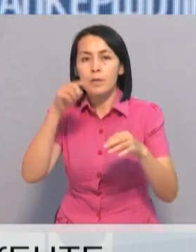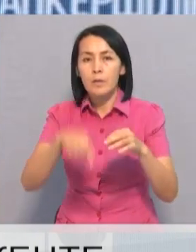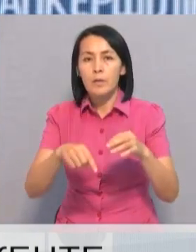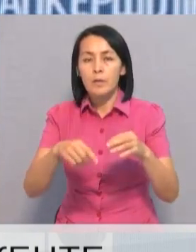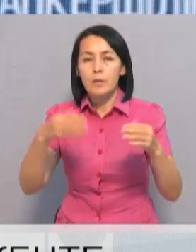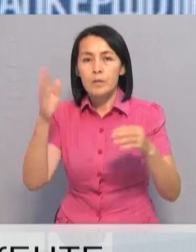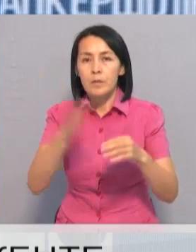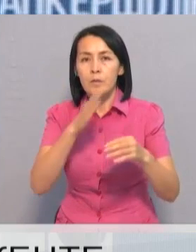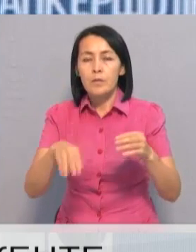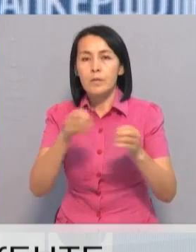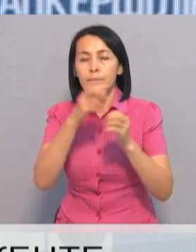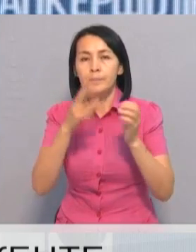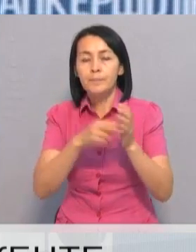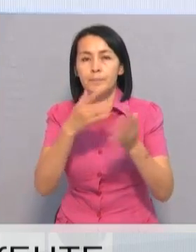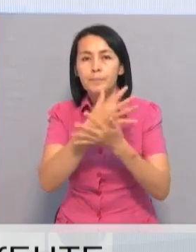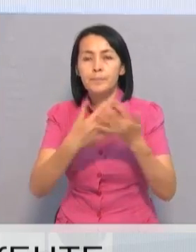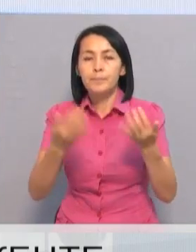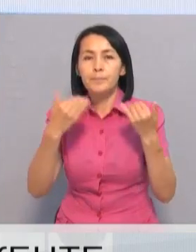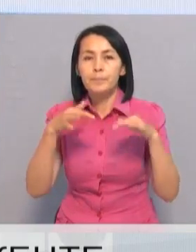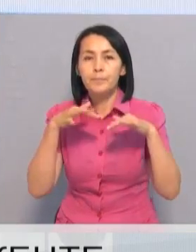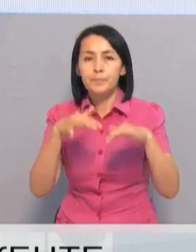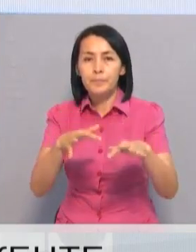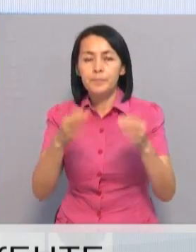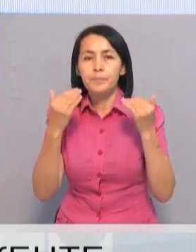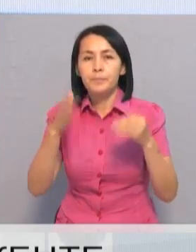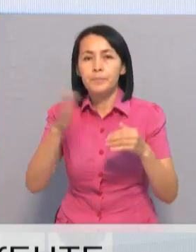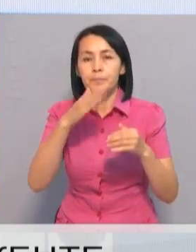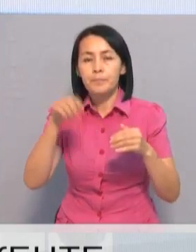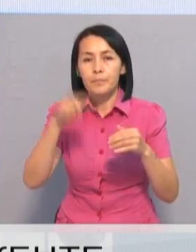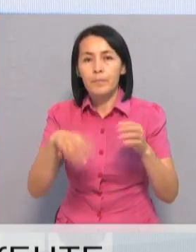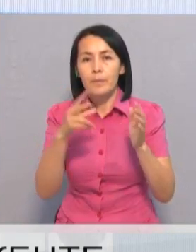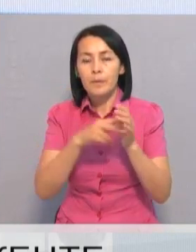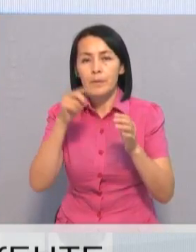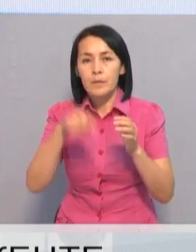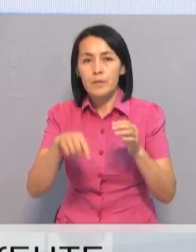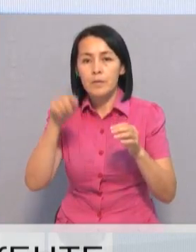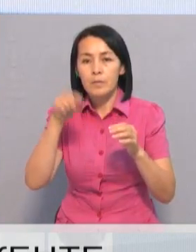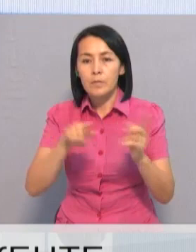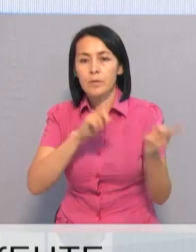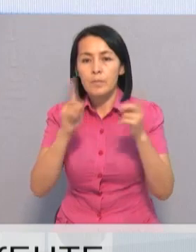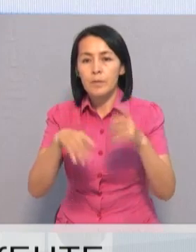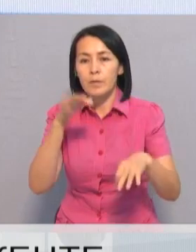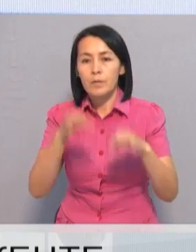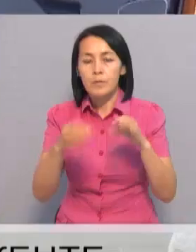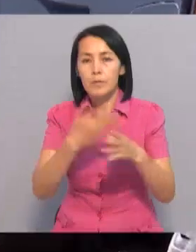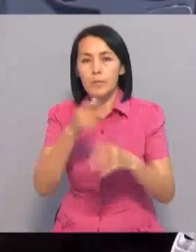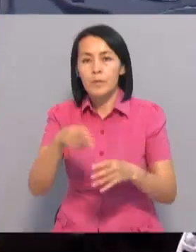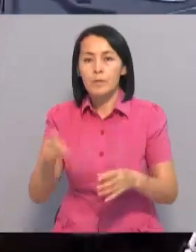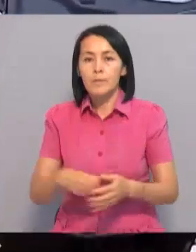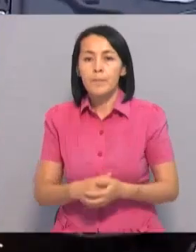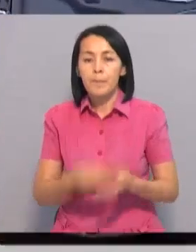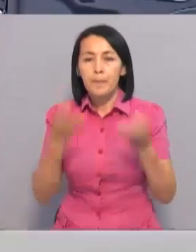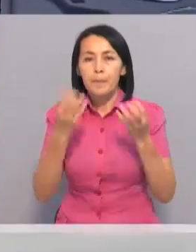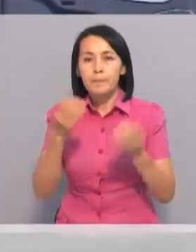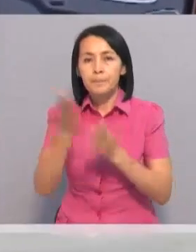принудительного сноса. По 18 материалам сейчас принято решение о принудительном сносе. 8 из них уже переданы судебным исполнителям. Еще